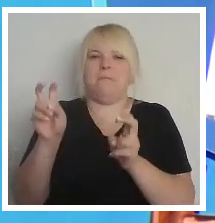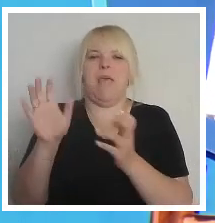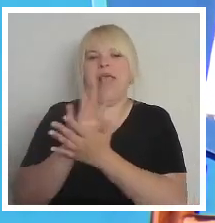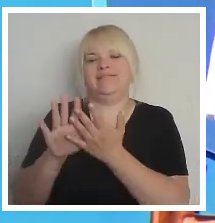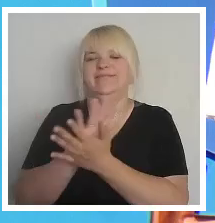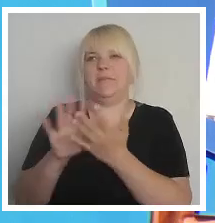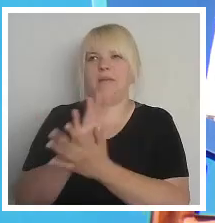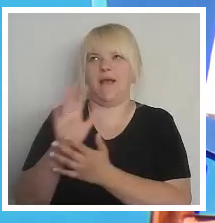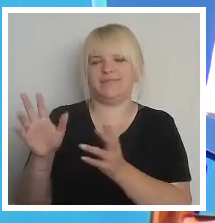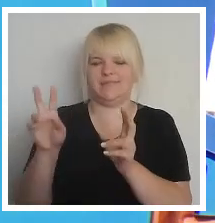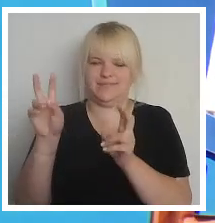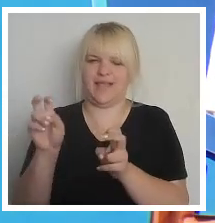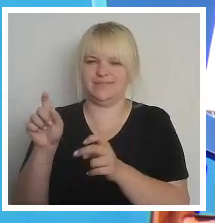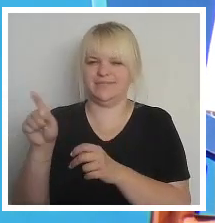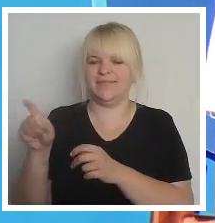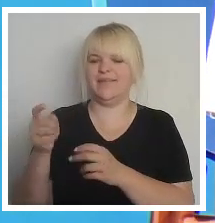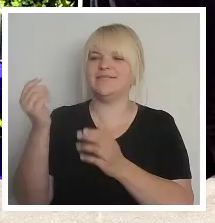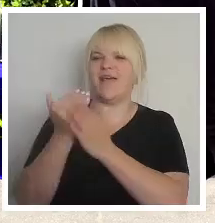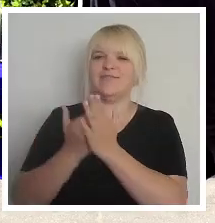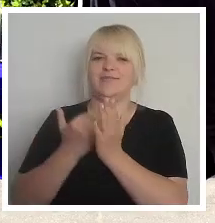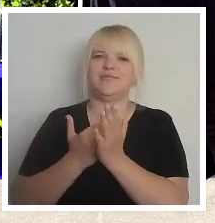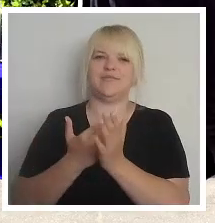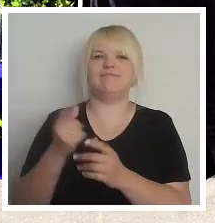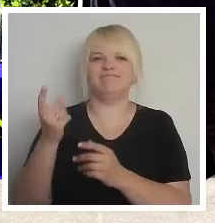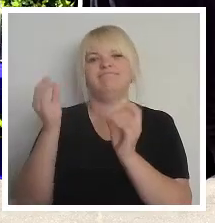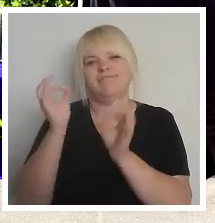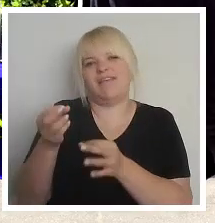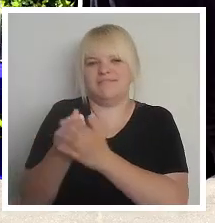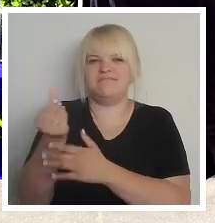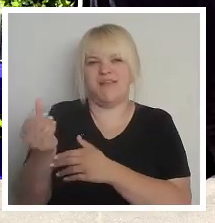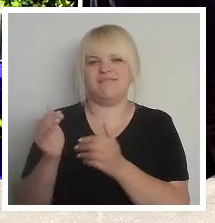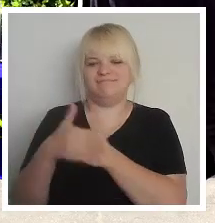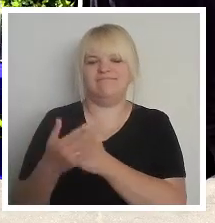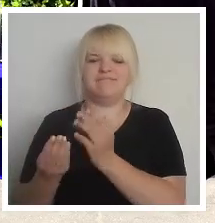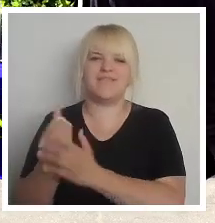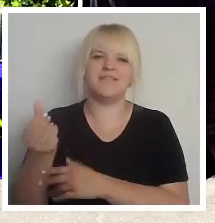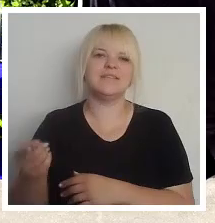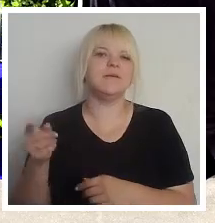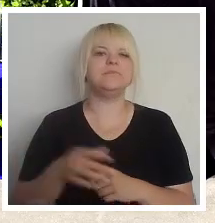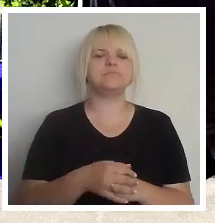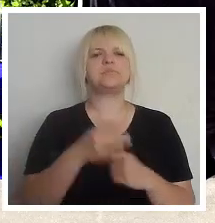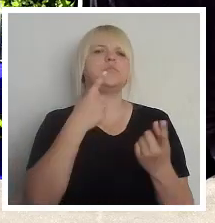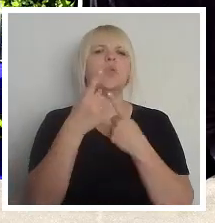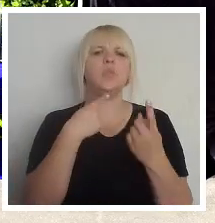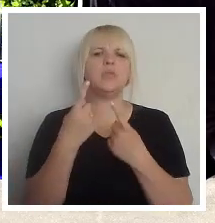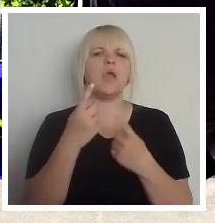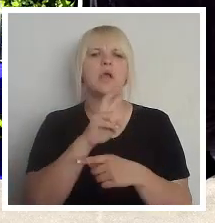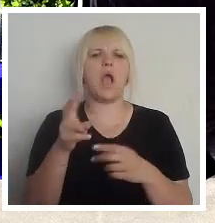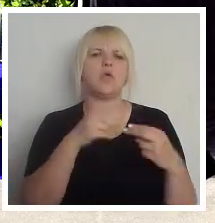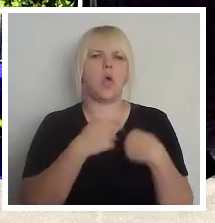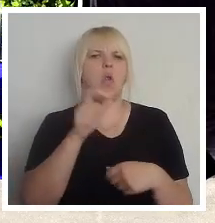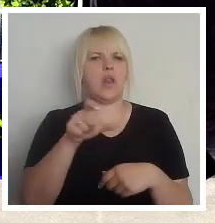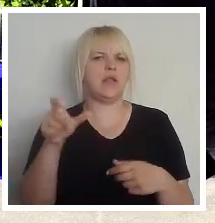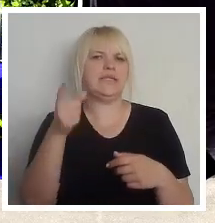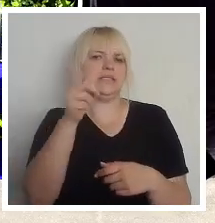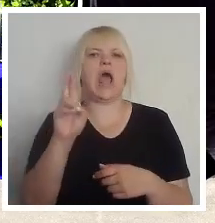šī pēdiņās brīvā satura. Ja mēs raugamies uz Santa saturu, runājot varbūt ar kolēģiem, arī redzat, ka brīdī, kad